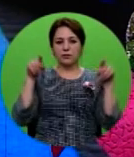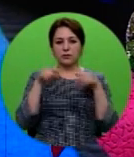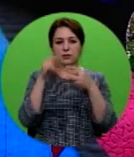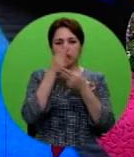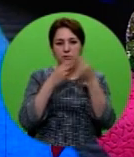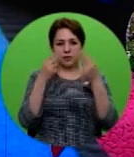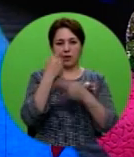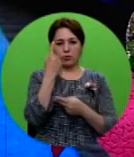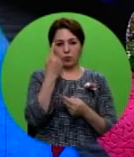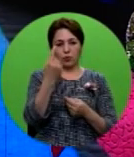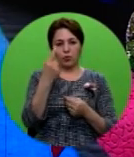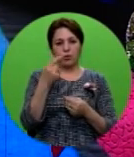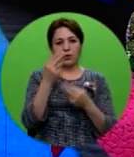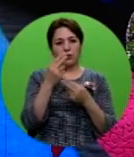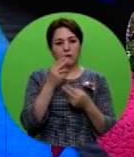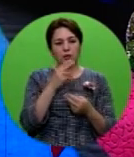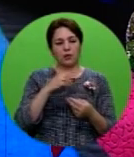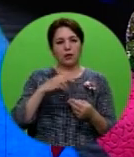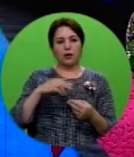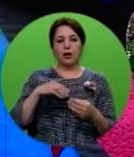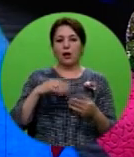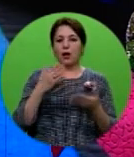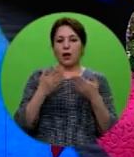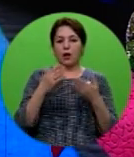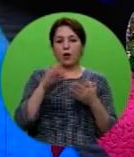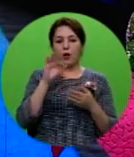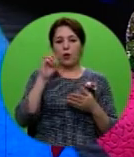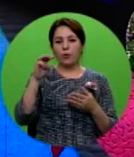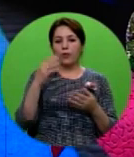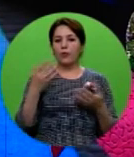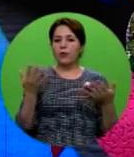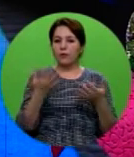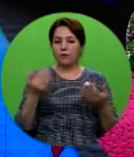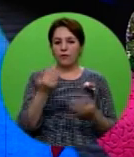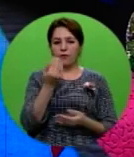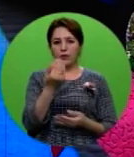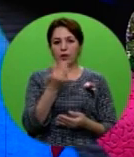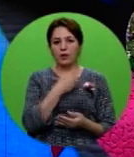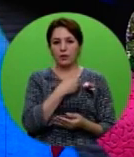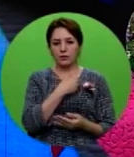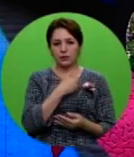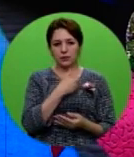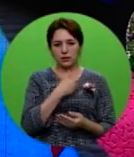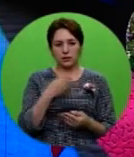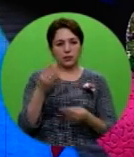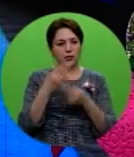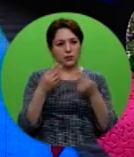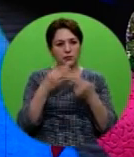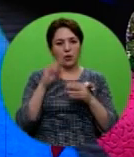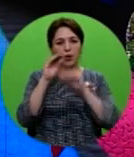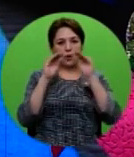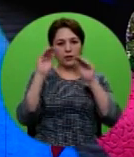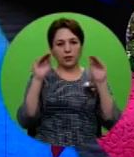одну окружность, в зависимости от того, какой вы хотите нарисовать